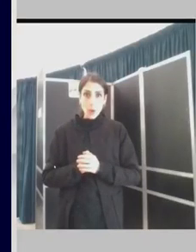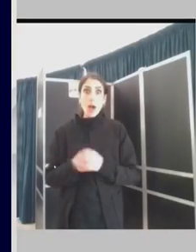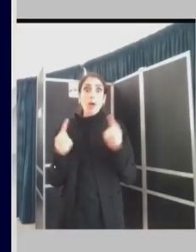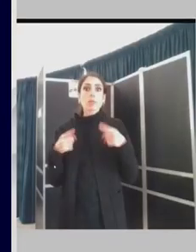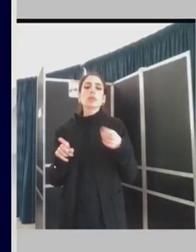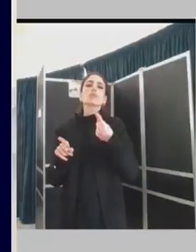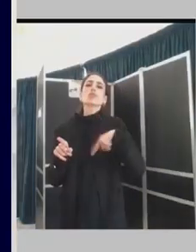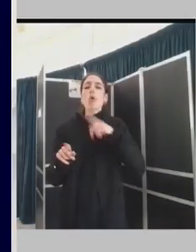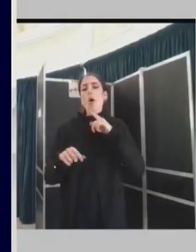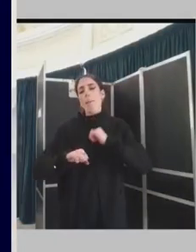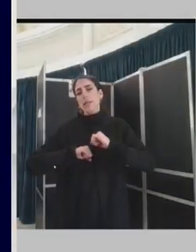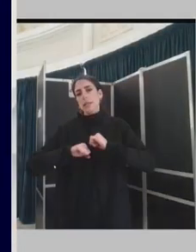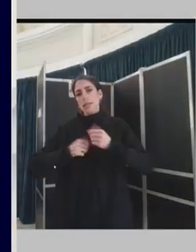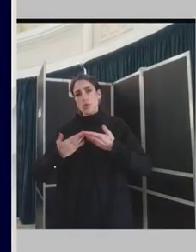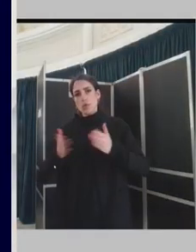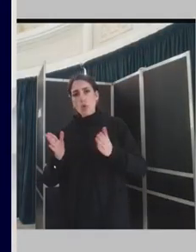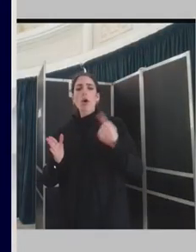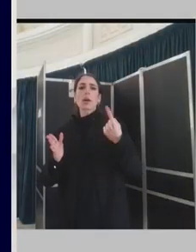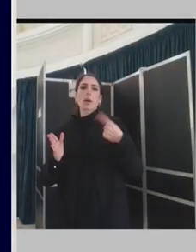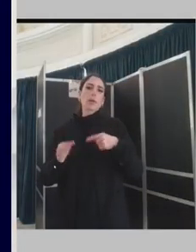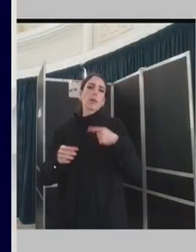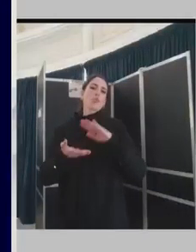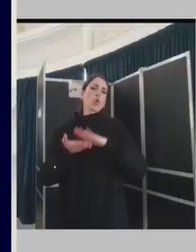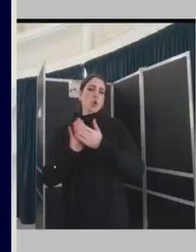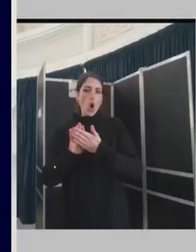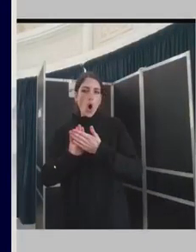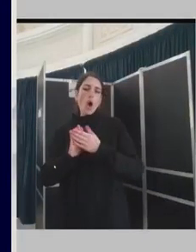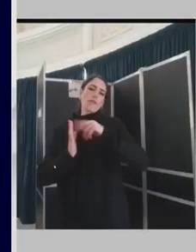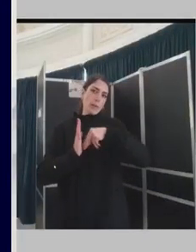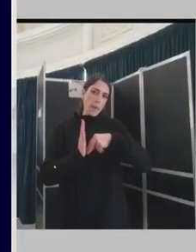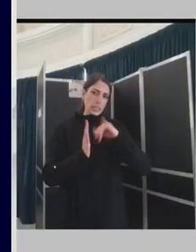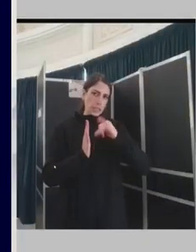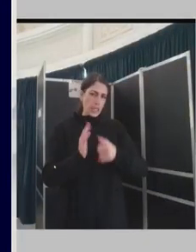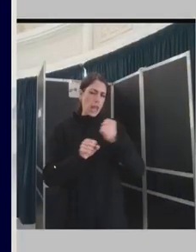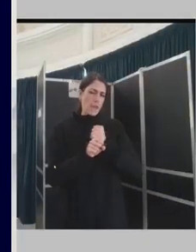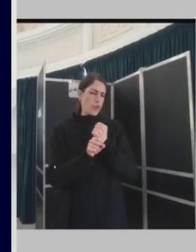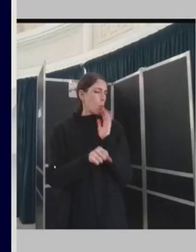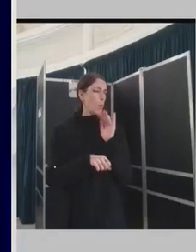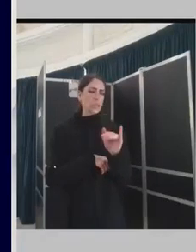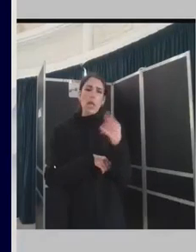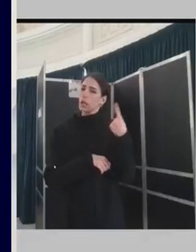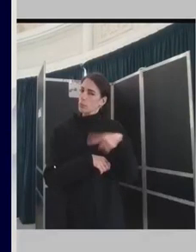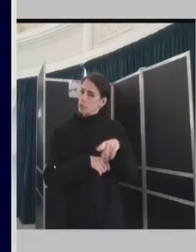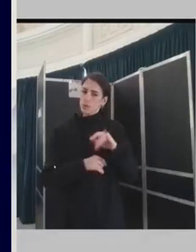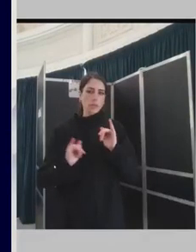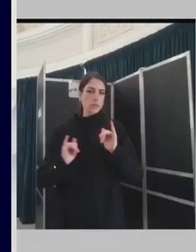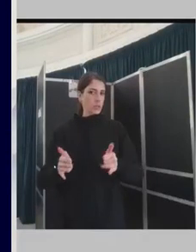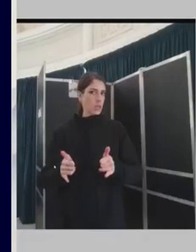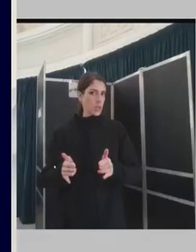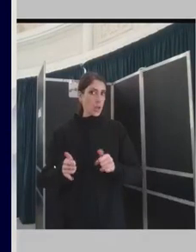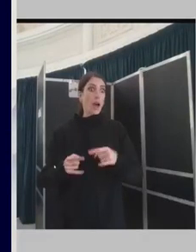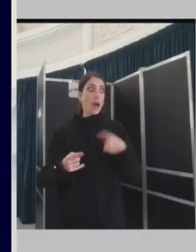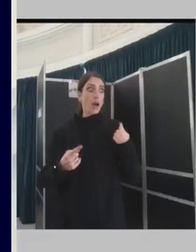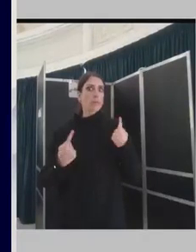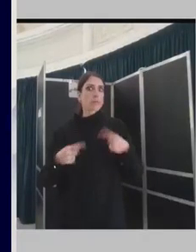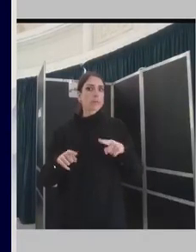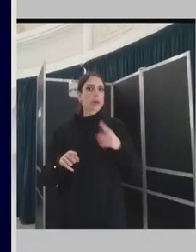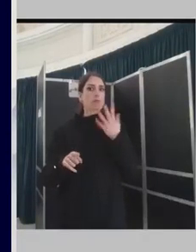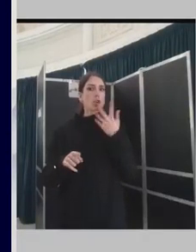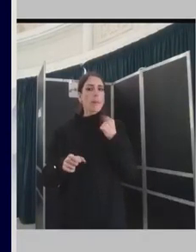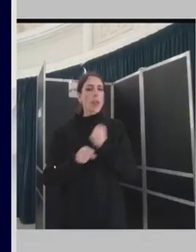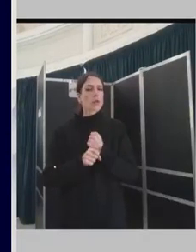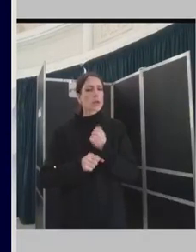quotidiani. Chiaramente avremo sempre bisogno di tutte e tutti voi per affinare quello che si può fare all'interno delle scuole e quello che non si